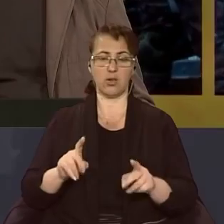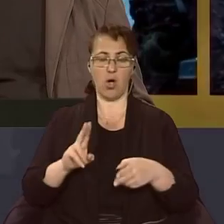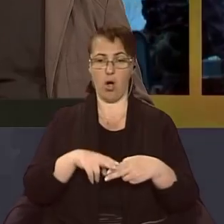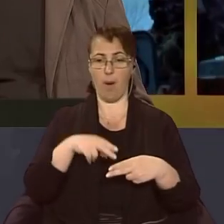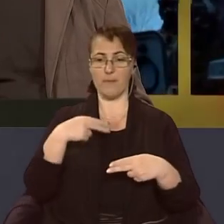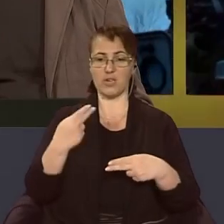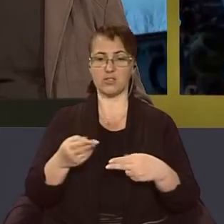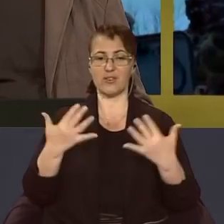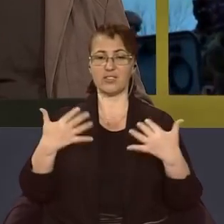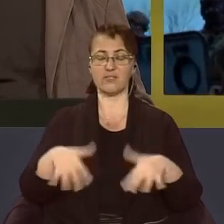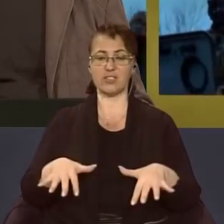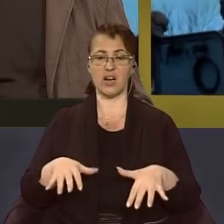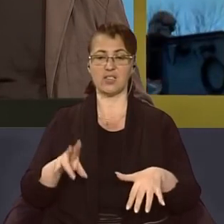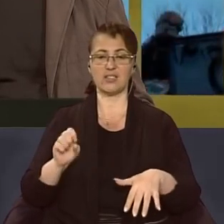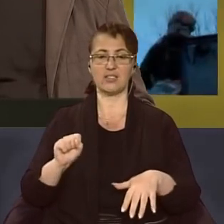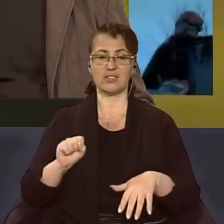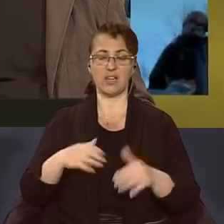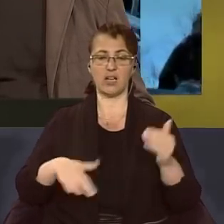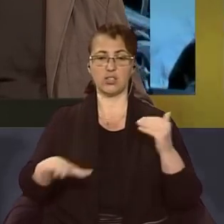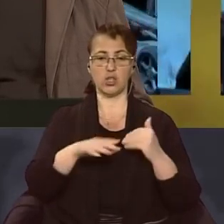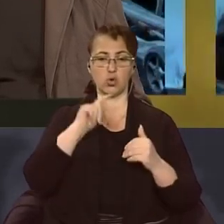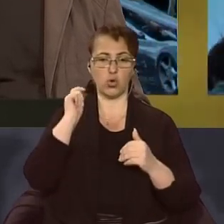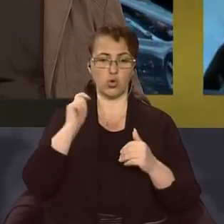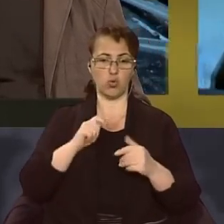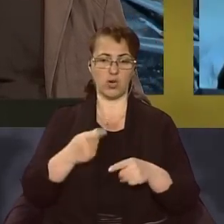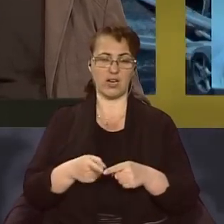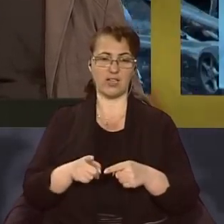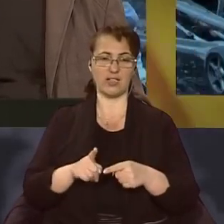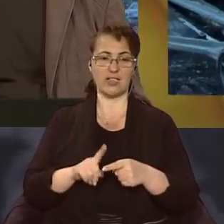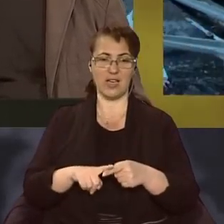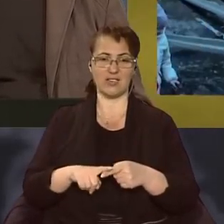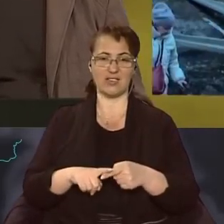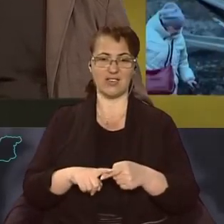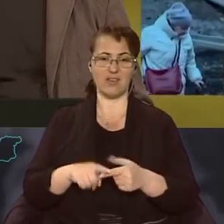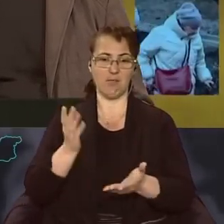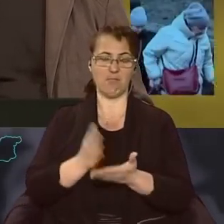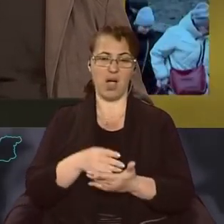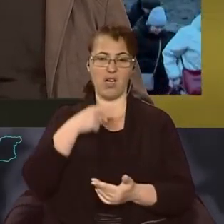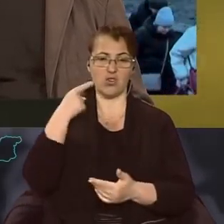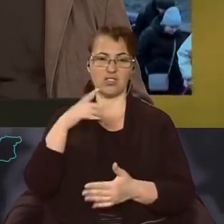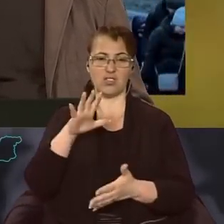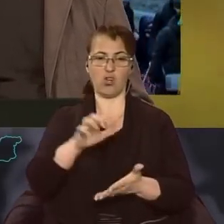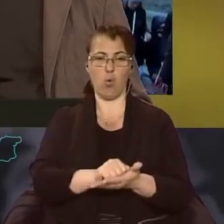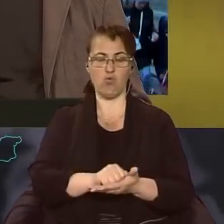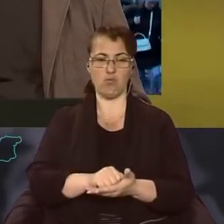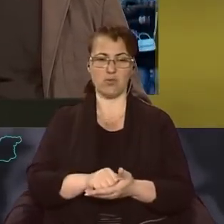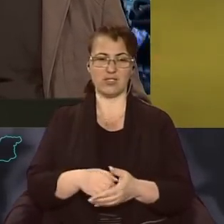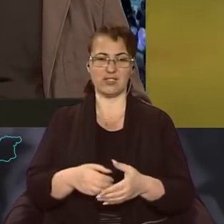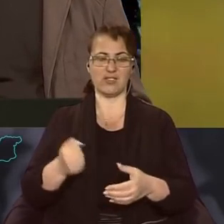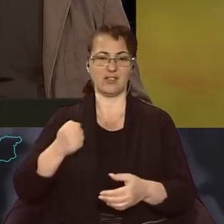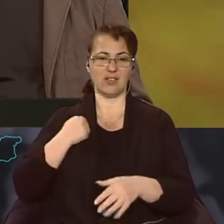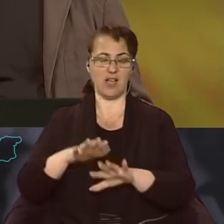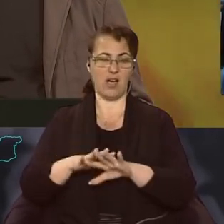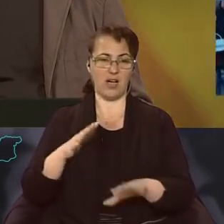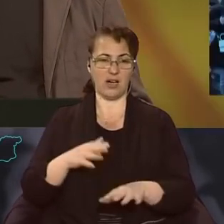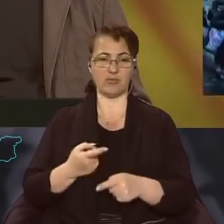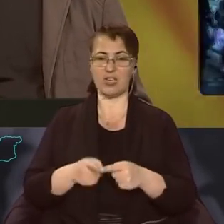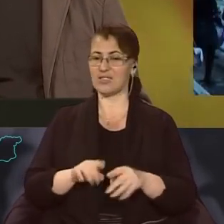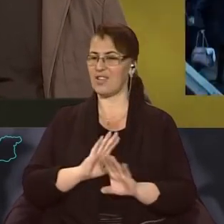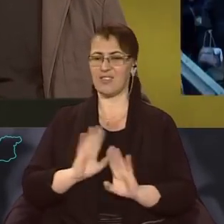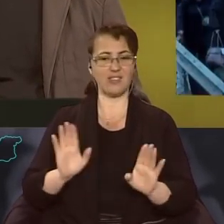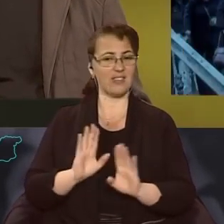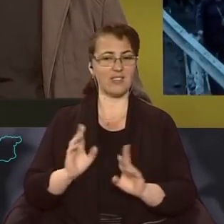компенсувати втрати на території України, які зазнала російська окупаційна група. Це не та кількість,